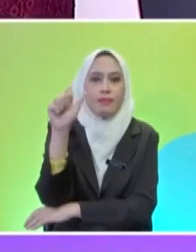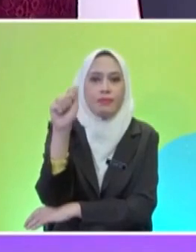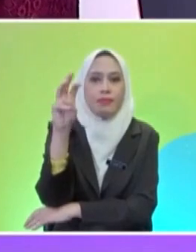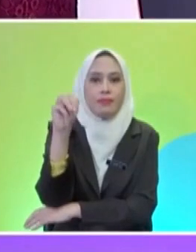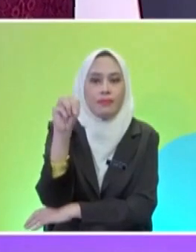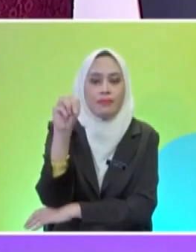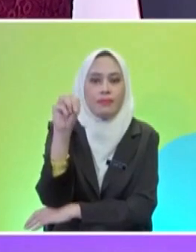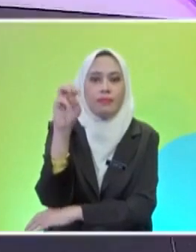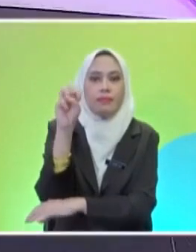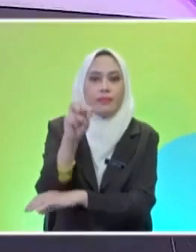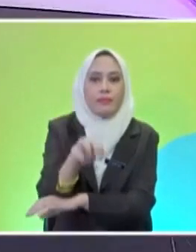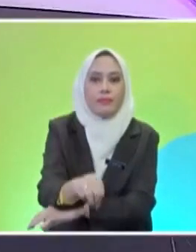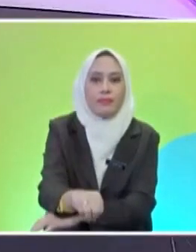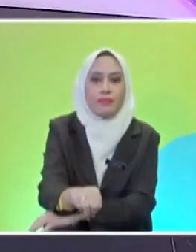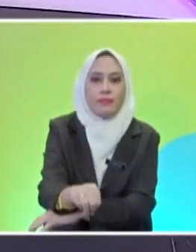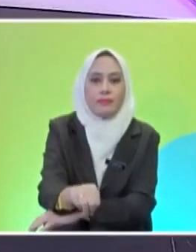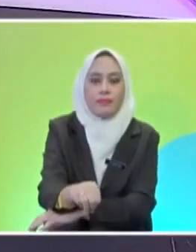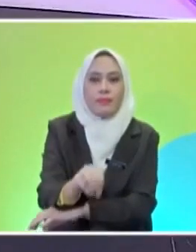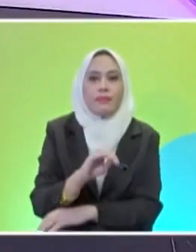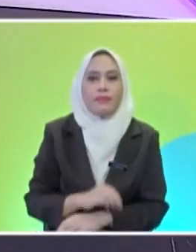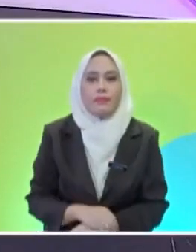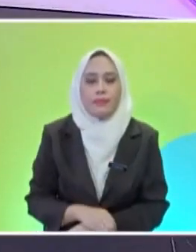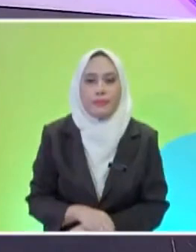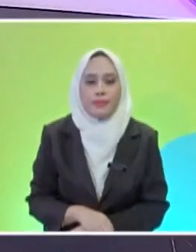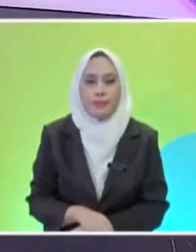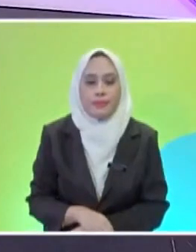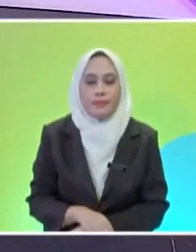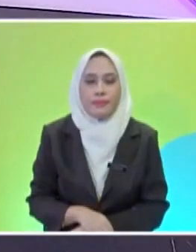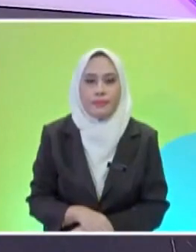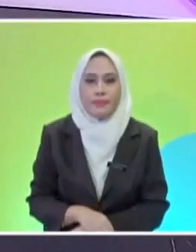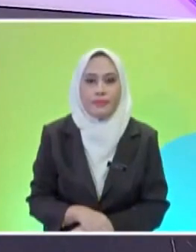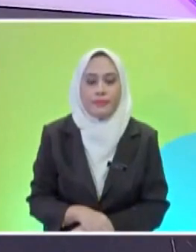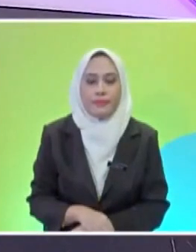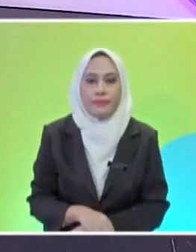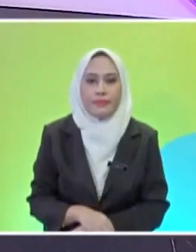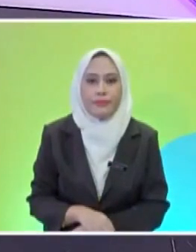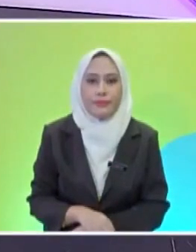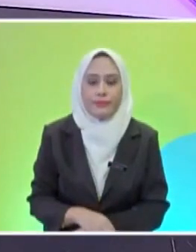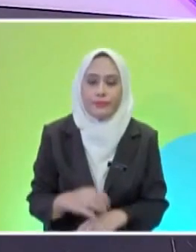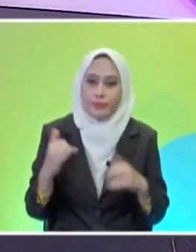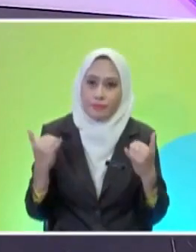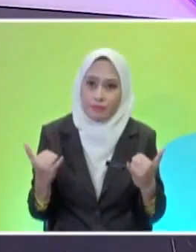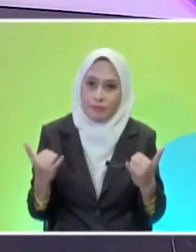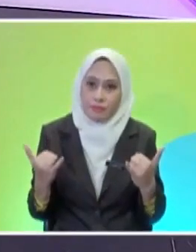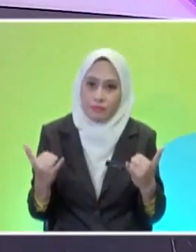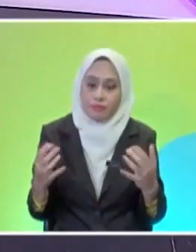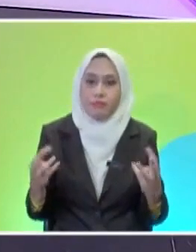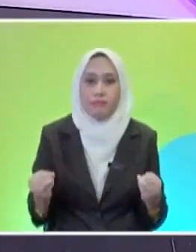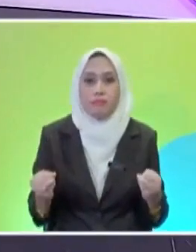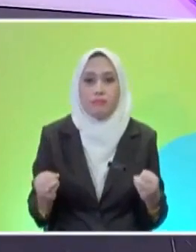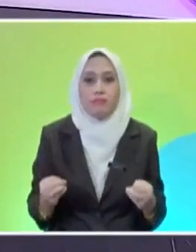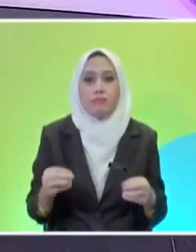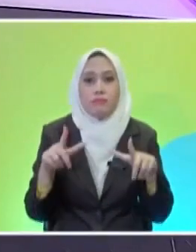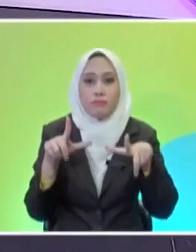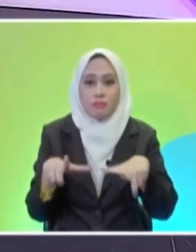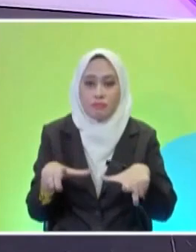Malam. Lam. Kita boleh baca dan eja sama-sama. Okey. Sekarang kita nak tampal. Nak tampal